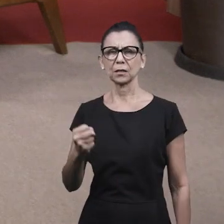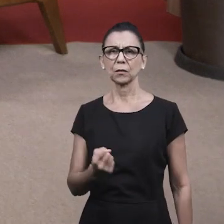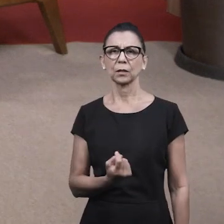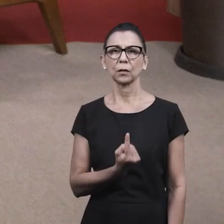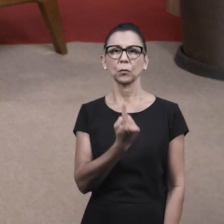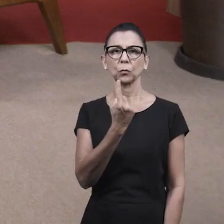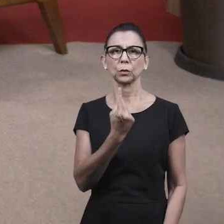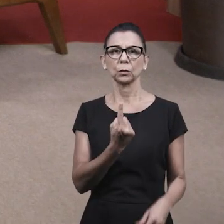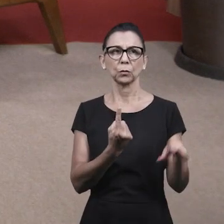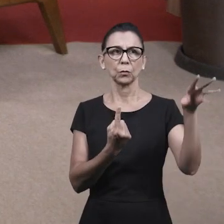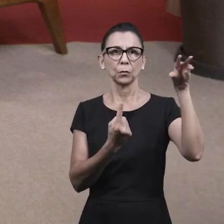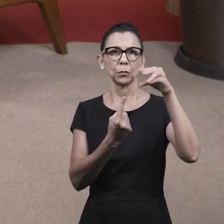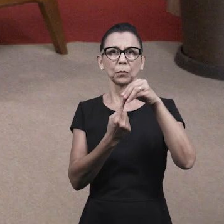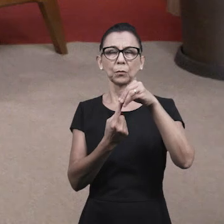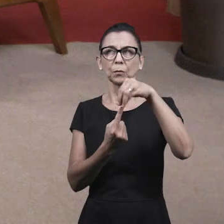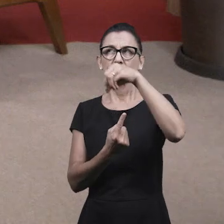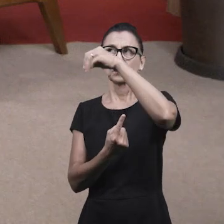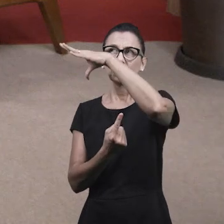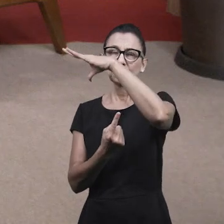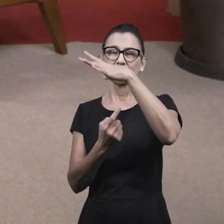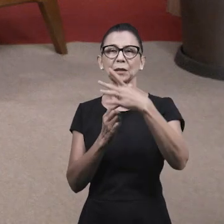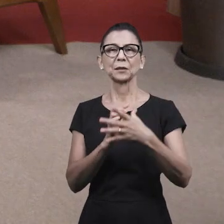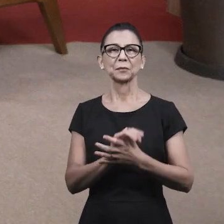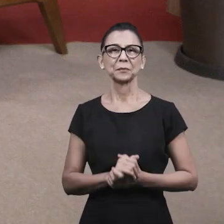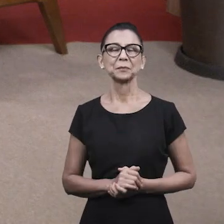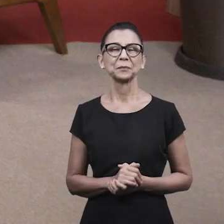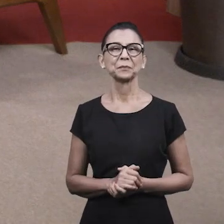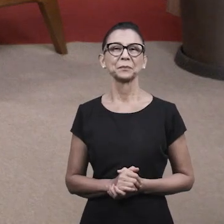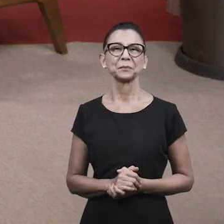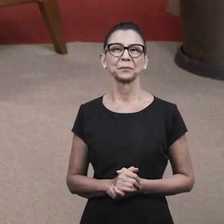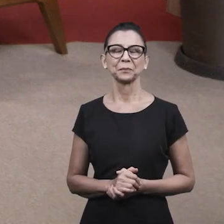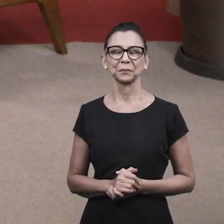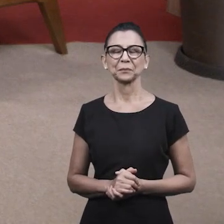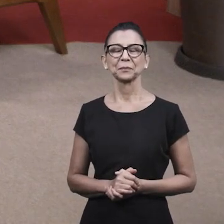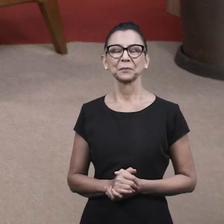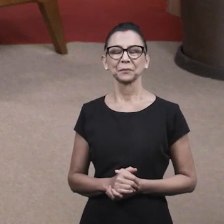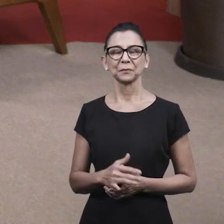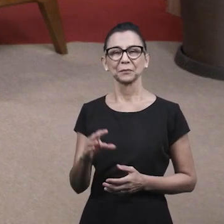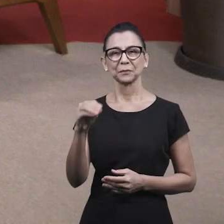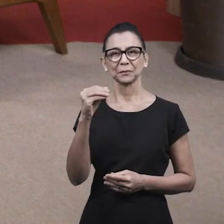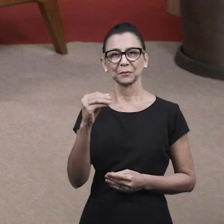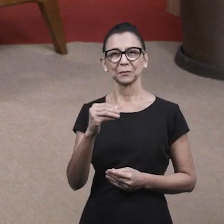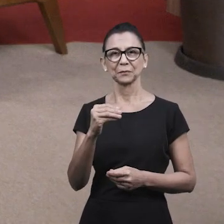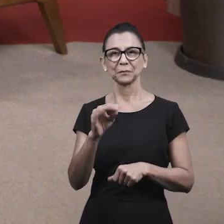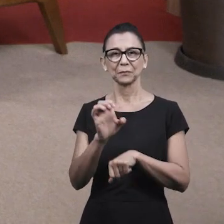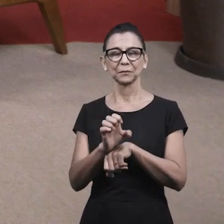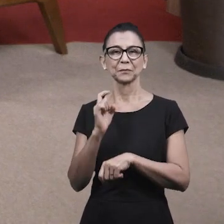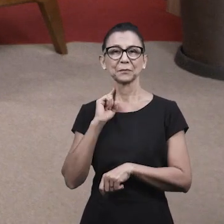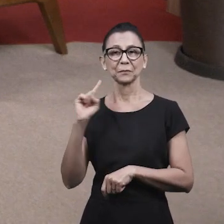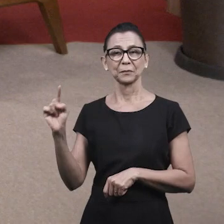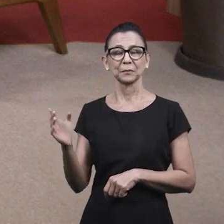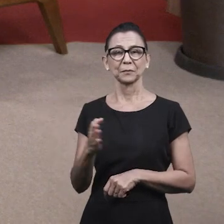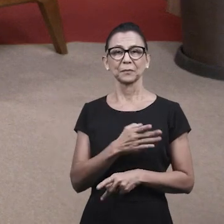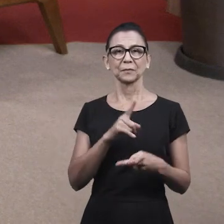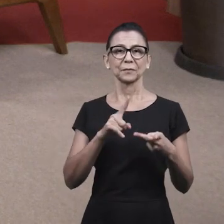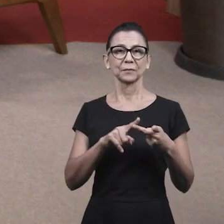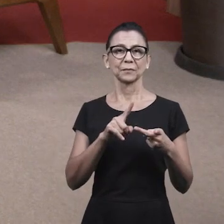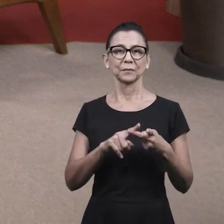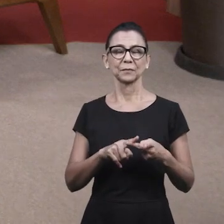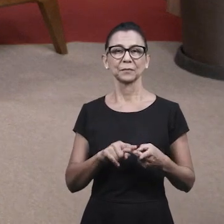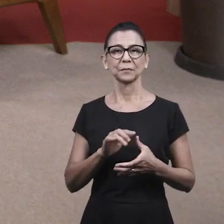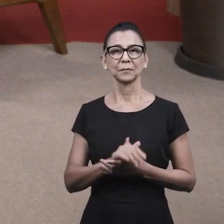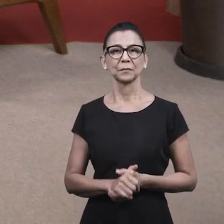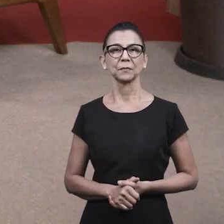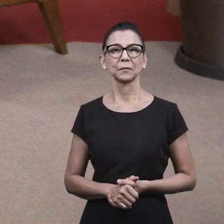seul médiateur entre Dieu et l'homme. Message envoyé par Vicente Paula Moreira. L'autre participation, c'est d'une